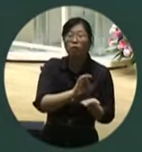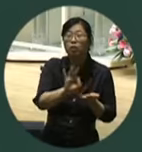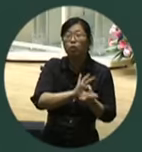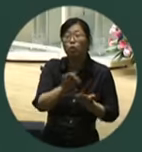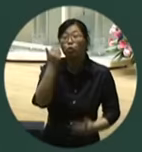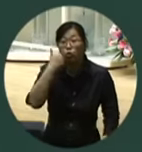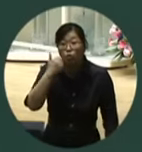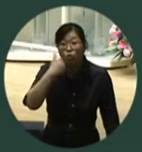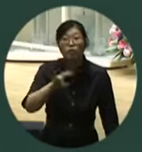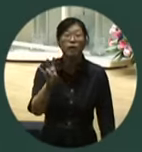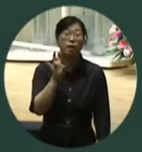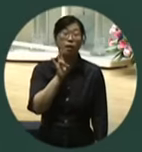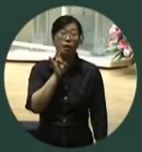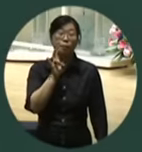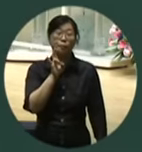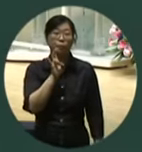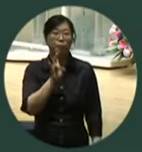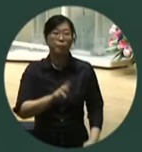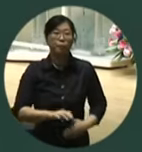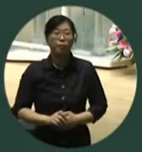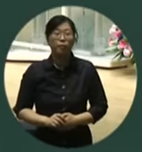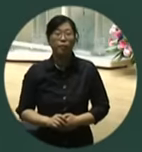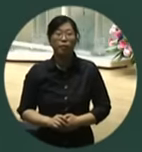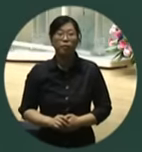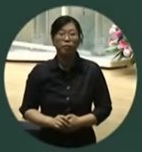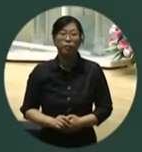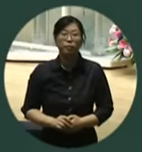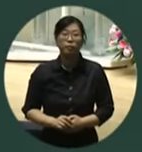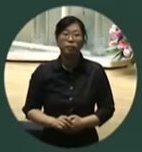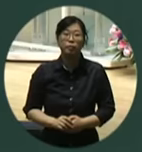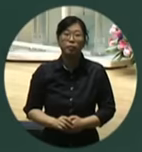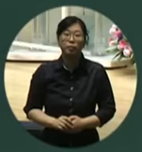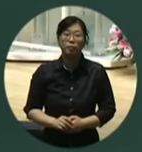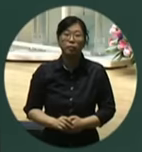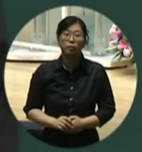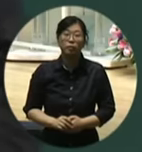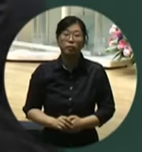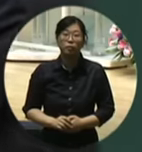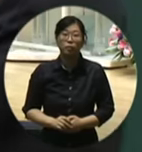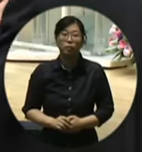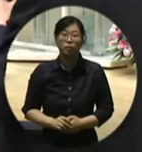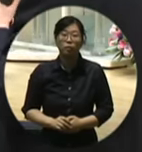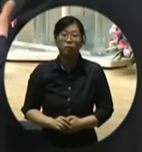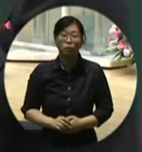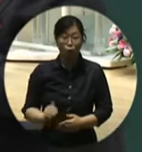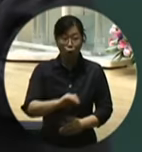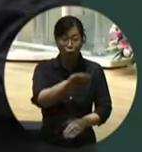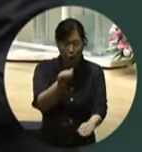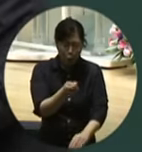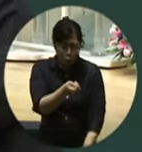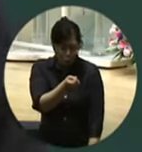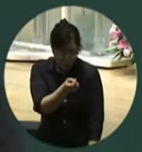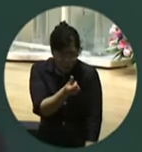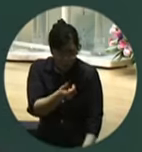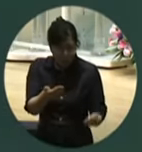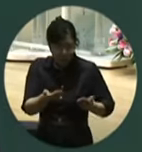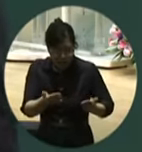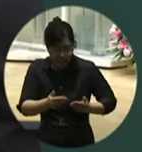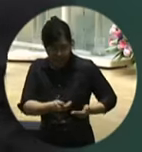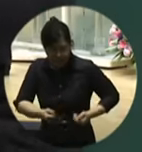very important. 그 정도가 아니죠. And not only that. 여러분이 한 사역은 작은 것처럼 보이지만은 어디에